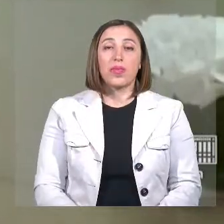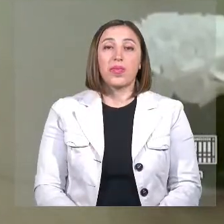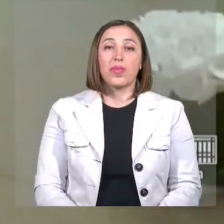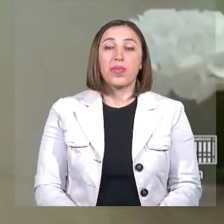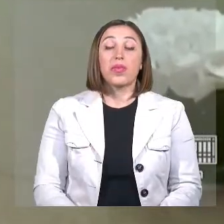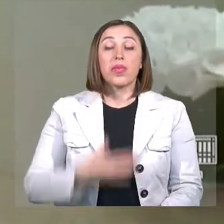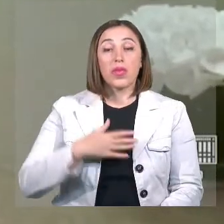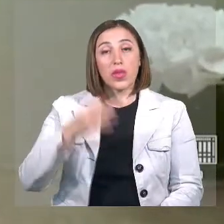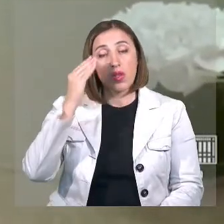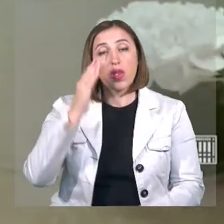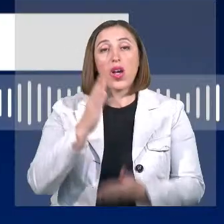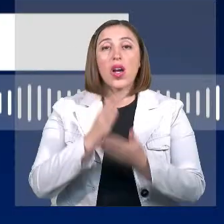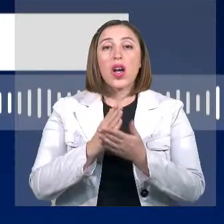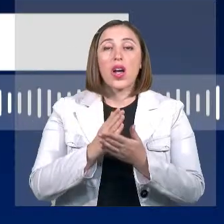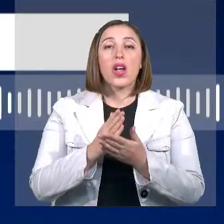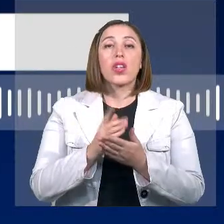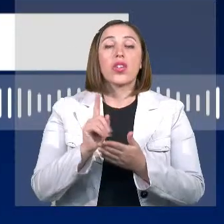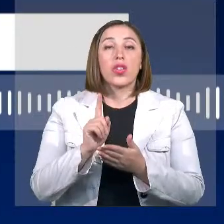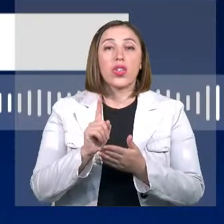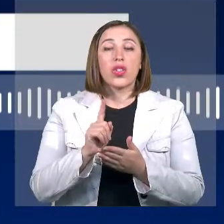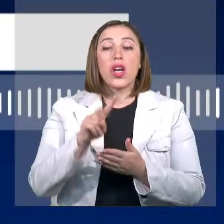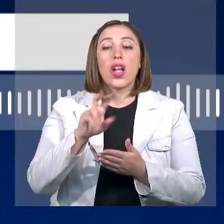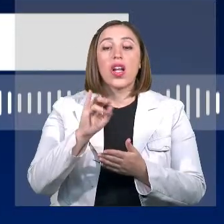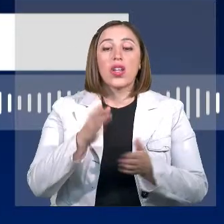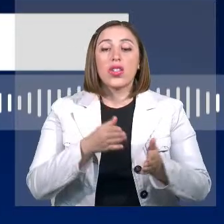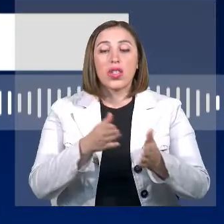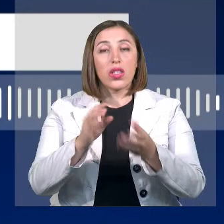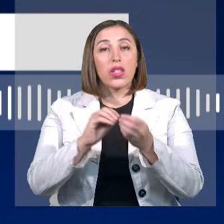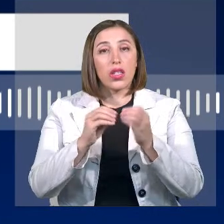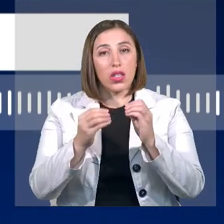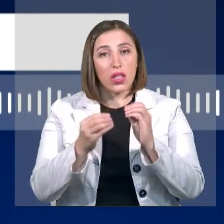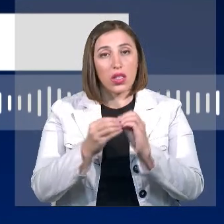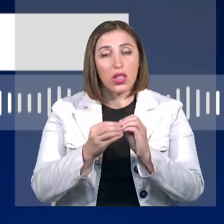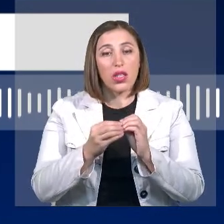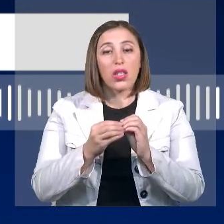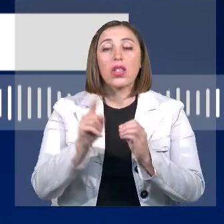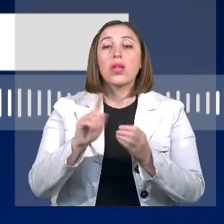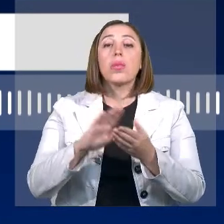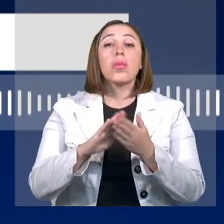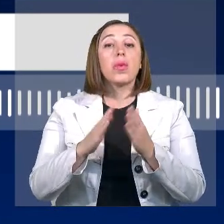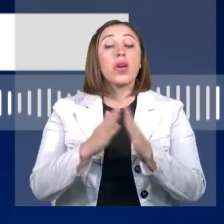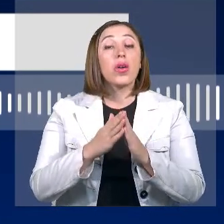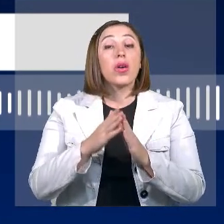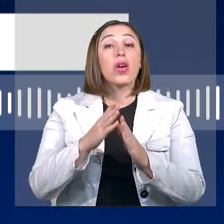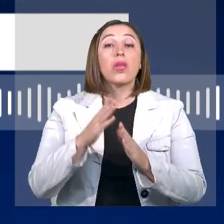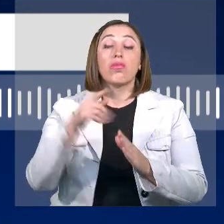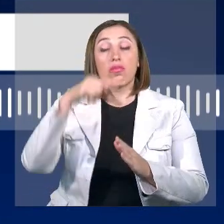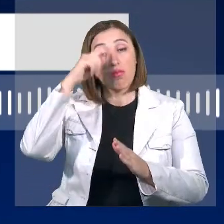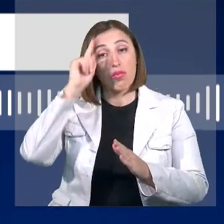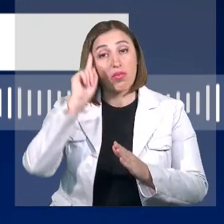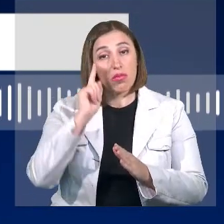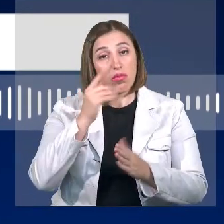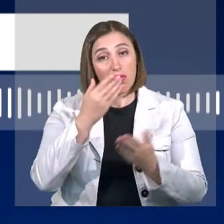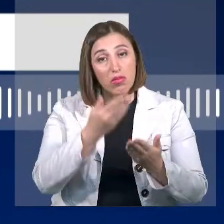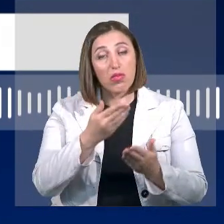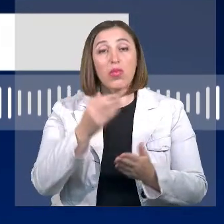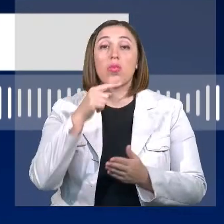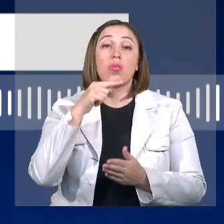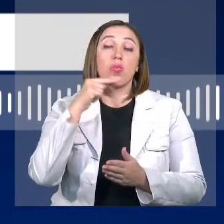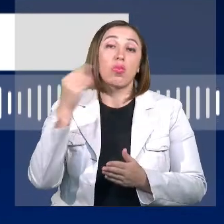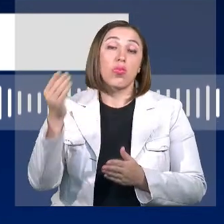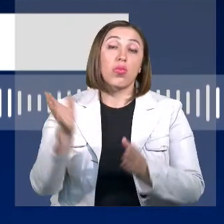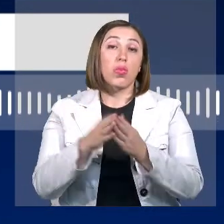որ օրինակ Լաչինի միջանցքում ստեղծված իրավիճակը համաձայնեցված է Բաքվի և Մոսկվայի միջև և նպատակ է